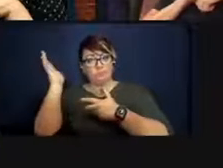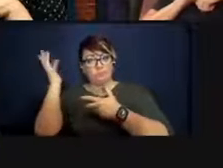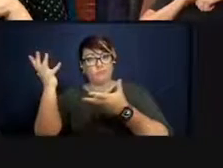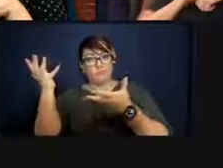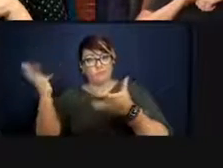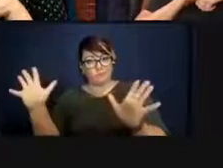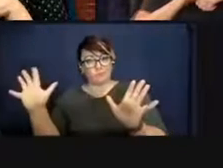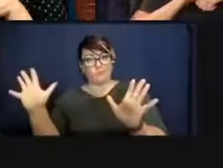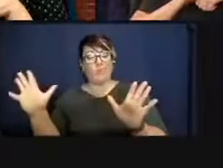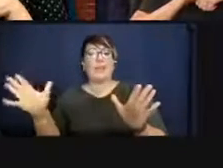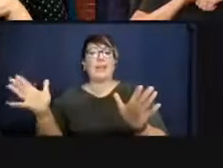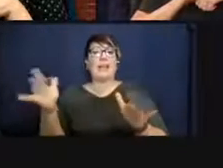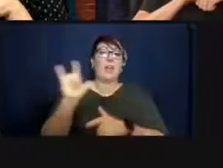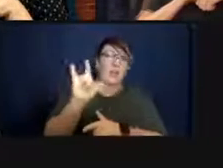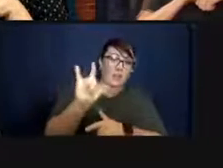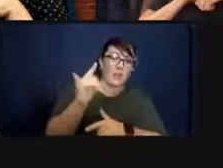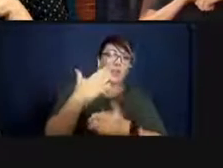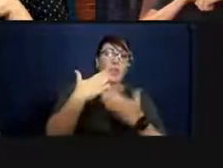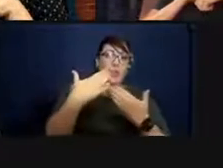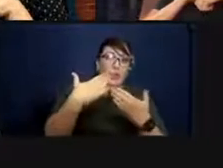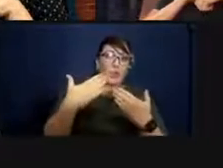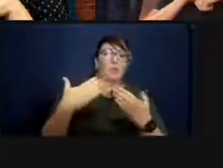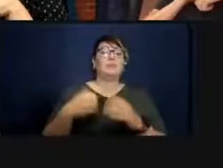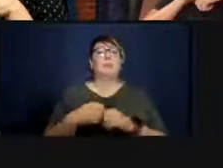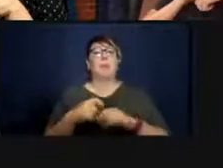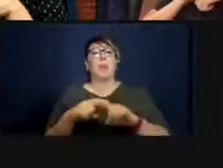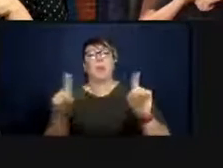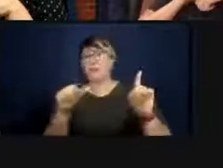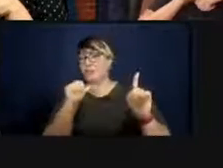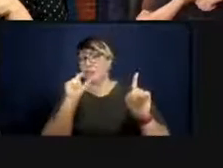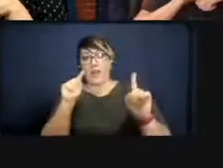بالنسبة للأشخاص الذين يودون أن يذهبوا إلى